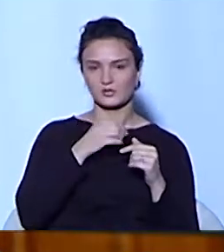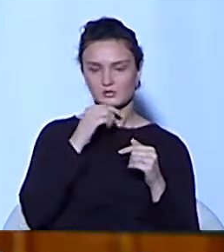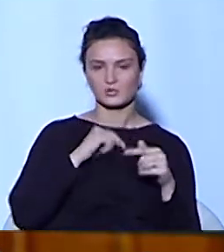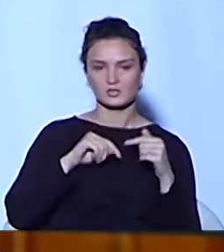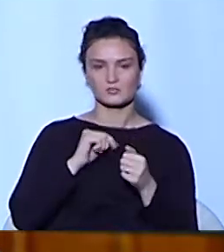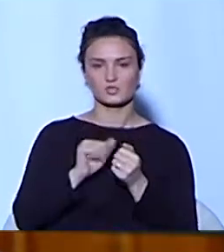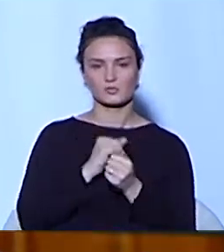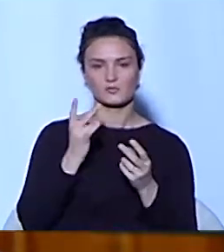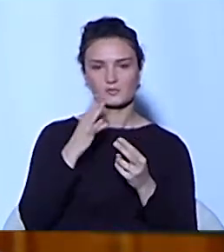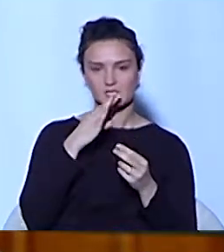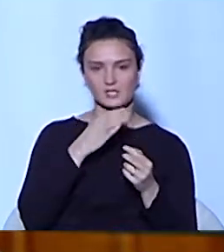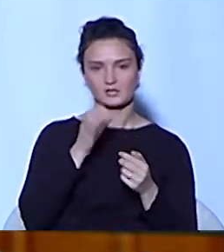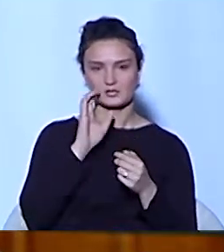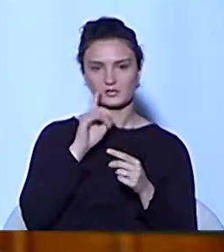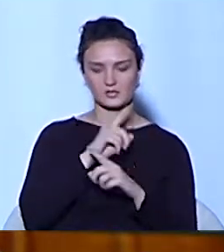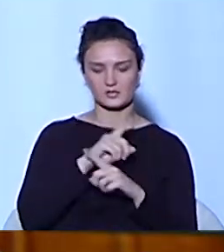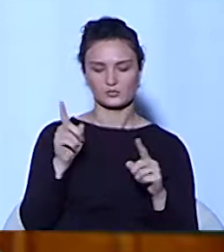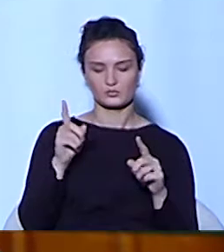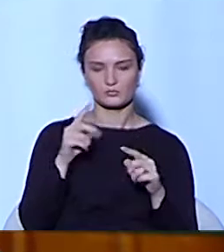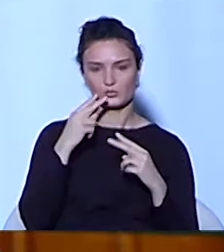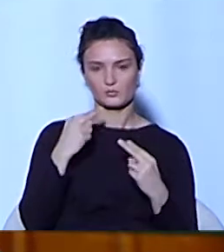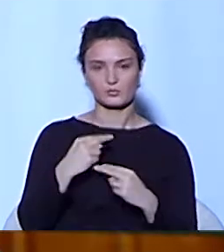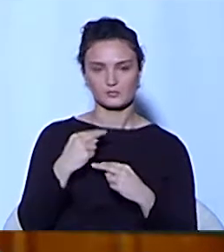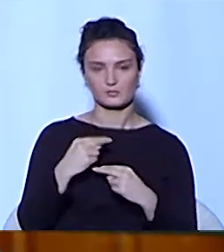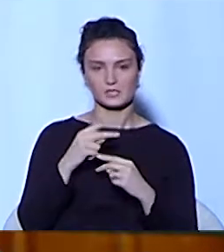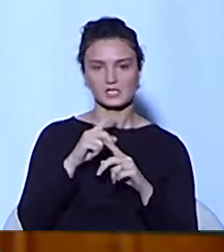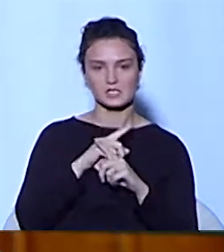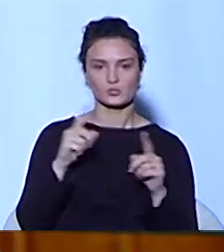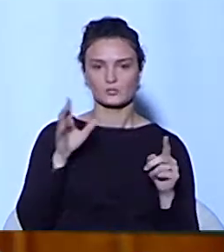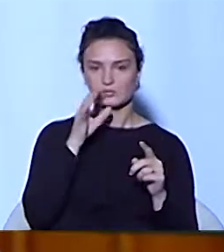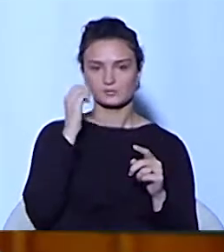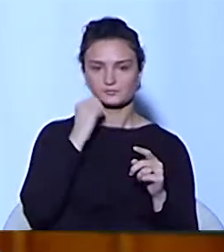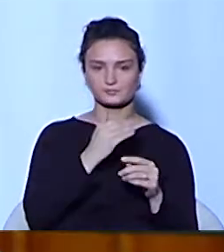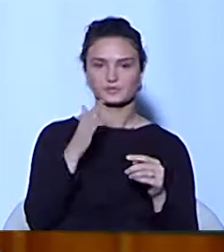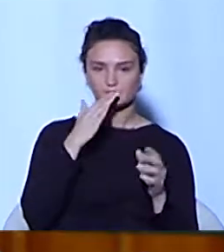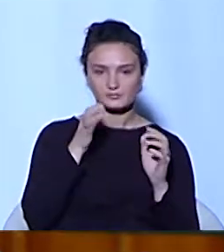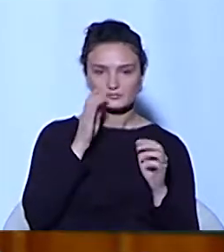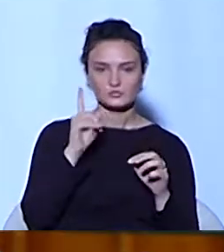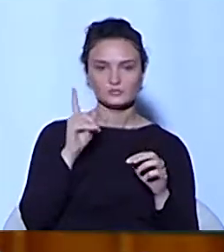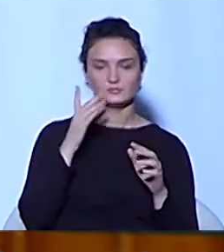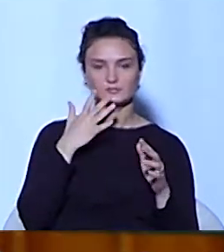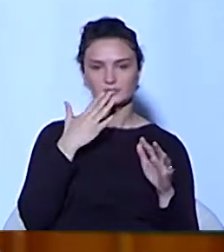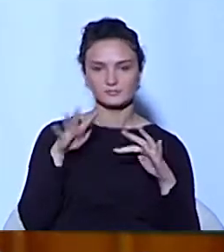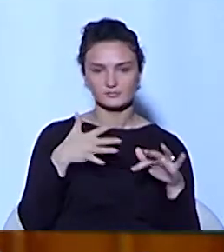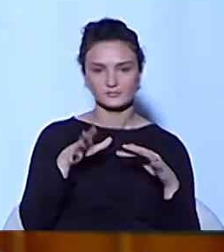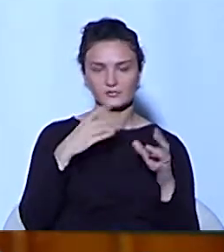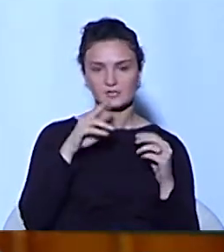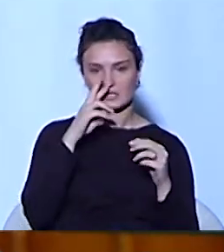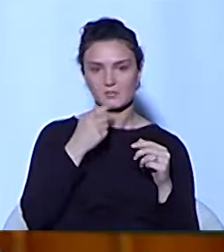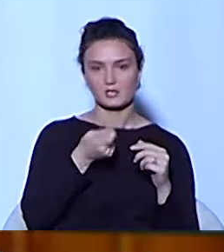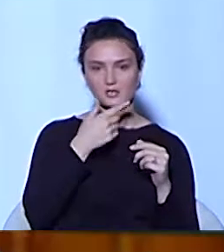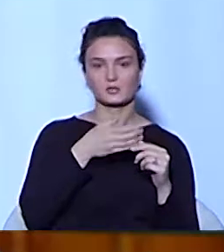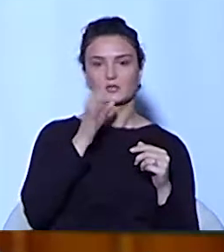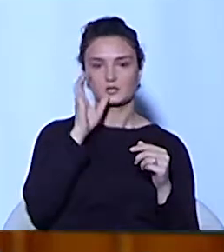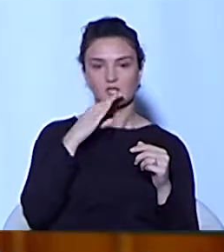ჩვენ სულ გვჭირდება წყალზე განსაკუთრებული მეთვალყურეობა, განსაკუთრებით ხანდაზმულებში, იმიტომ რომ ისინი თვლიან, რომ წამალს მიაყოლეს წყალი